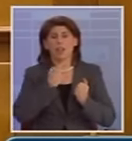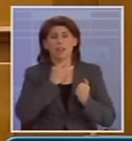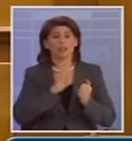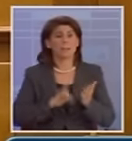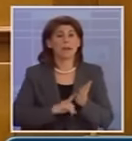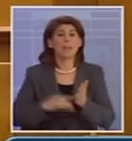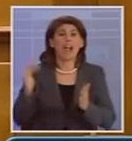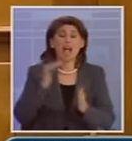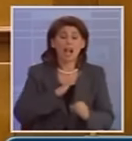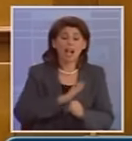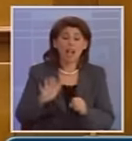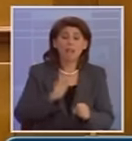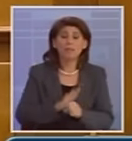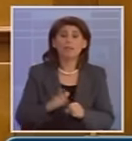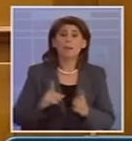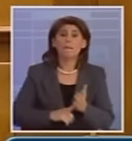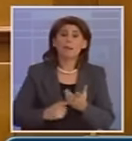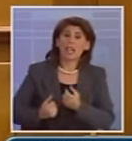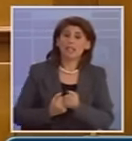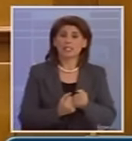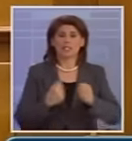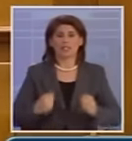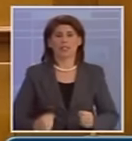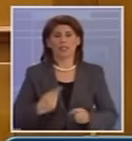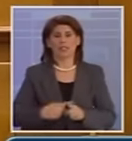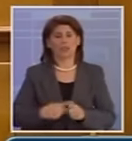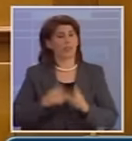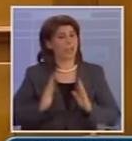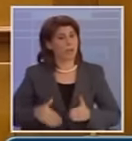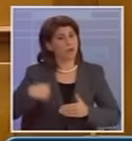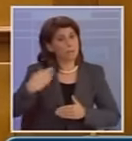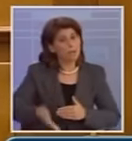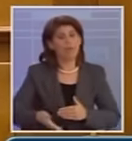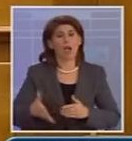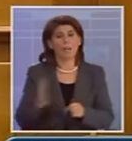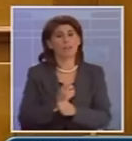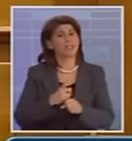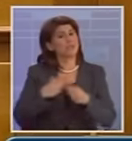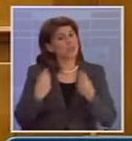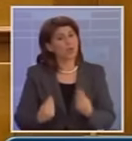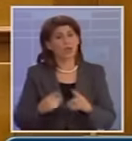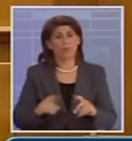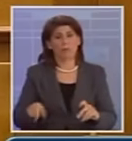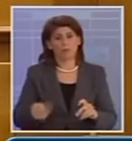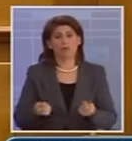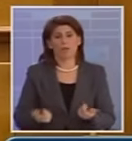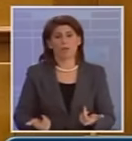να τις καλύψεις. Πρέπει να ενισχύεις τη θέση της χώρας, ώστε να μπορείς στη συνέχεια να πετύχεις κάτι καλύτερο. Αυτό